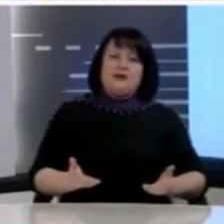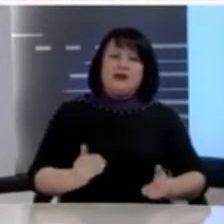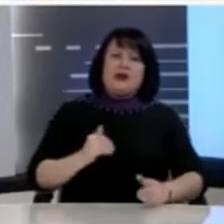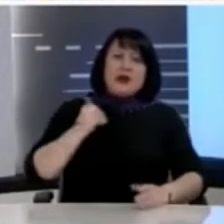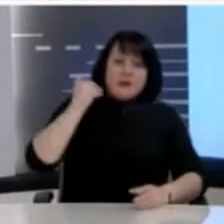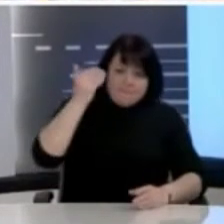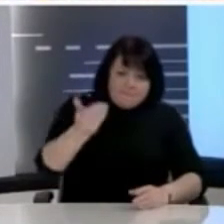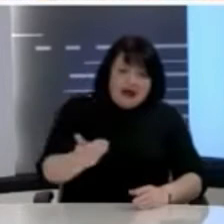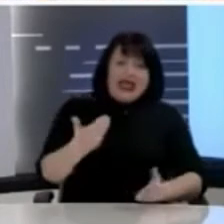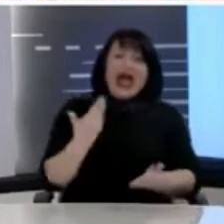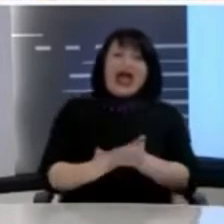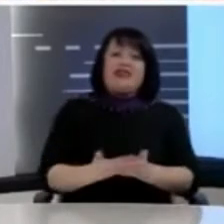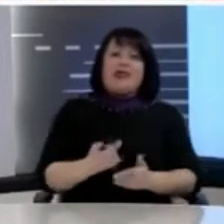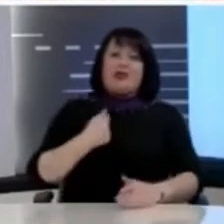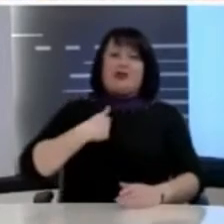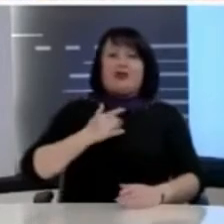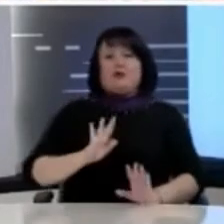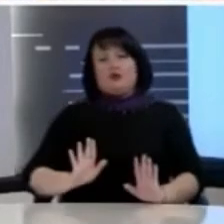από άδεια δικιά μου.